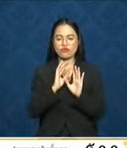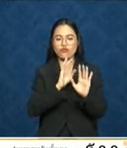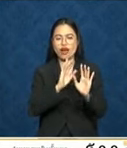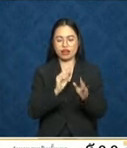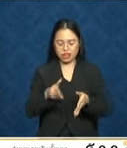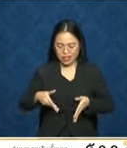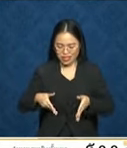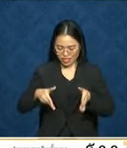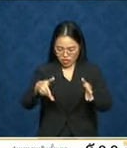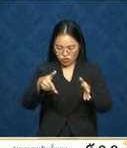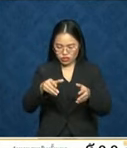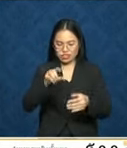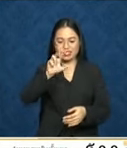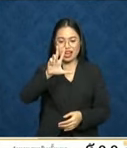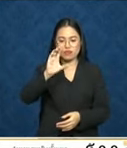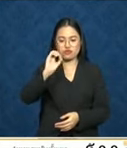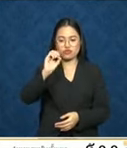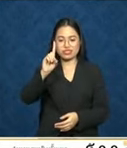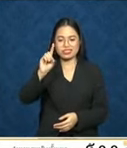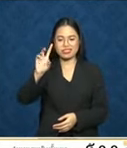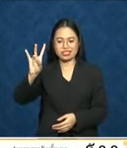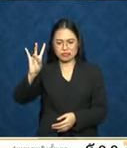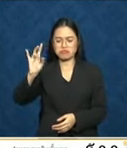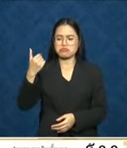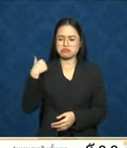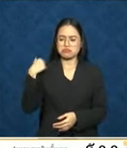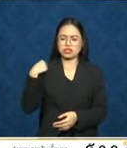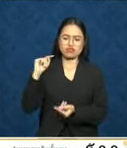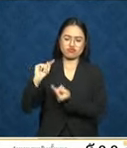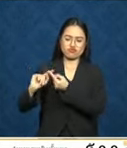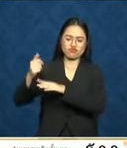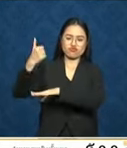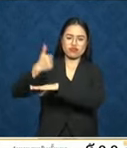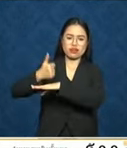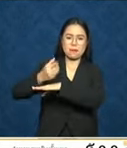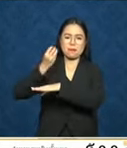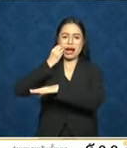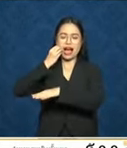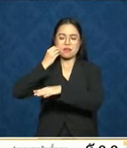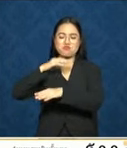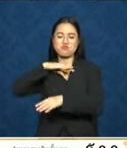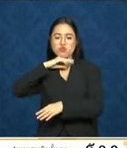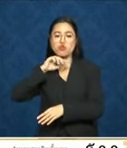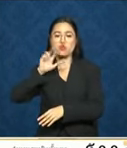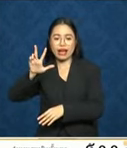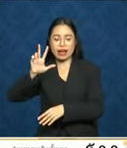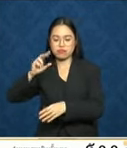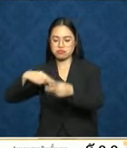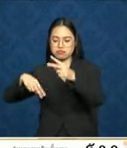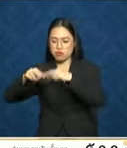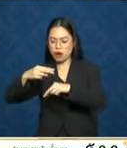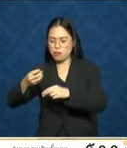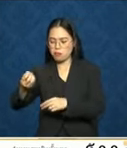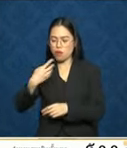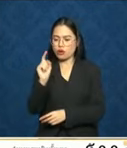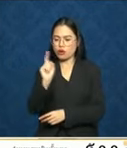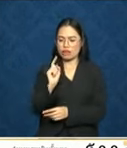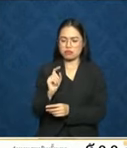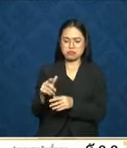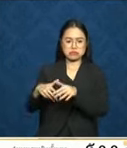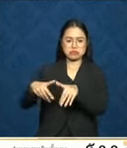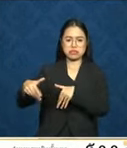กันครับ3017ผมได้รับเรื่องร้องเรียนจากผู้ใหญ่อนนท์เพิ่มชาติครับผู้ใหญ่บ้านหมู่ที่3ตำบลนิคมสร้างตนเองครับว่ามีลูกบ้าน